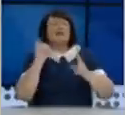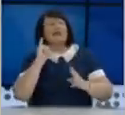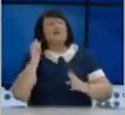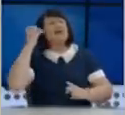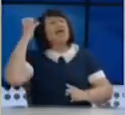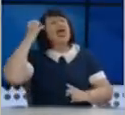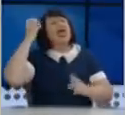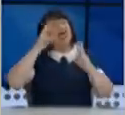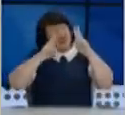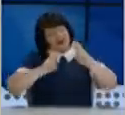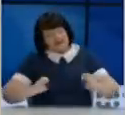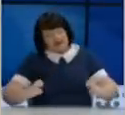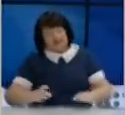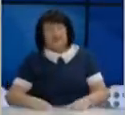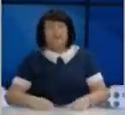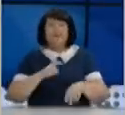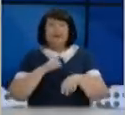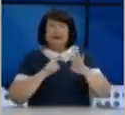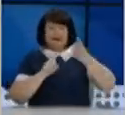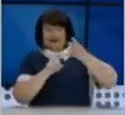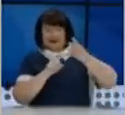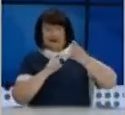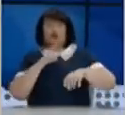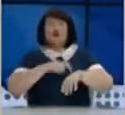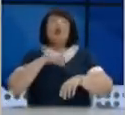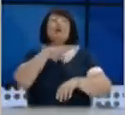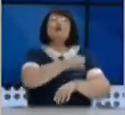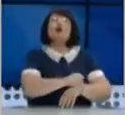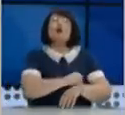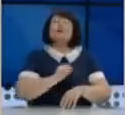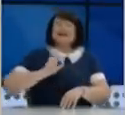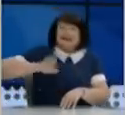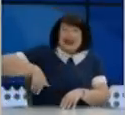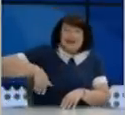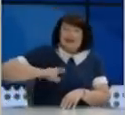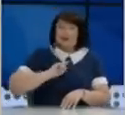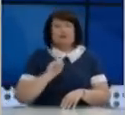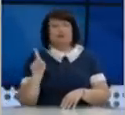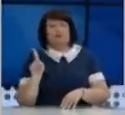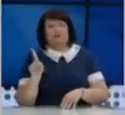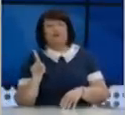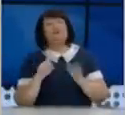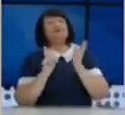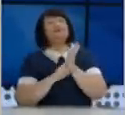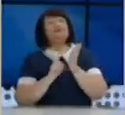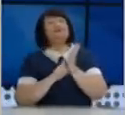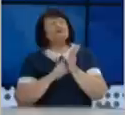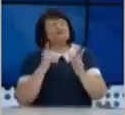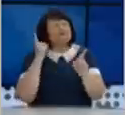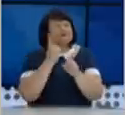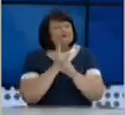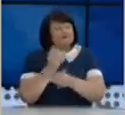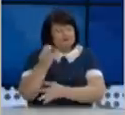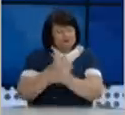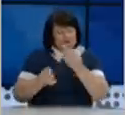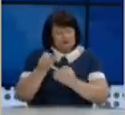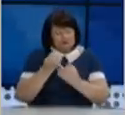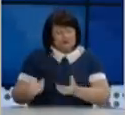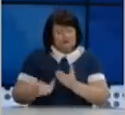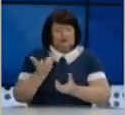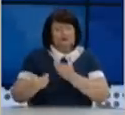πρόληψη πρέπει να σταματήσει να είναι ο φτωχός συγγενής. Όπως συνεννούν όλοι οι ειδικοί παγκοσμίως, οι